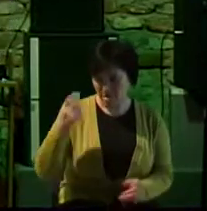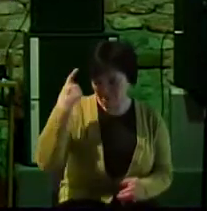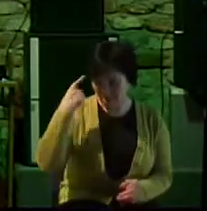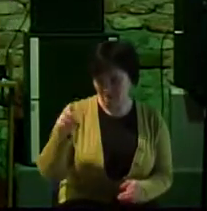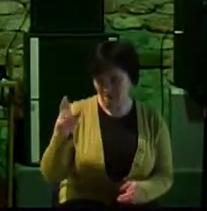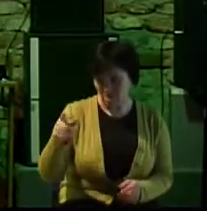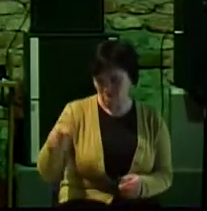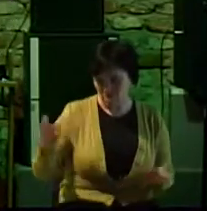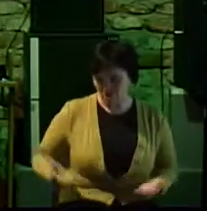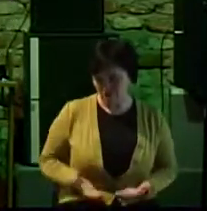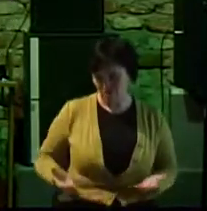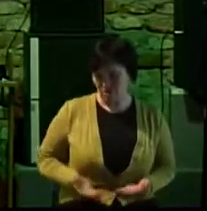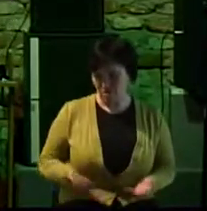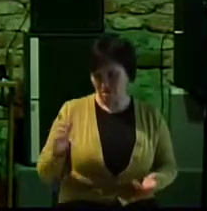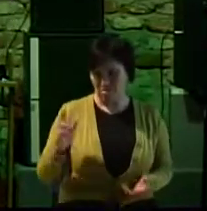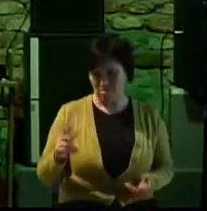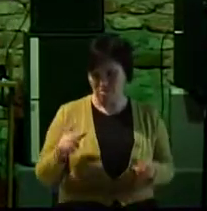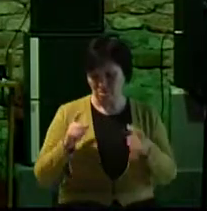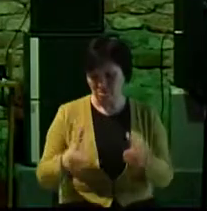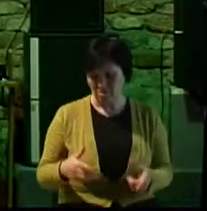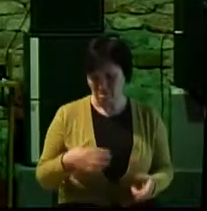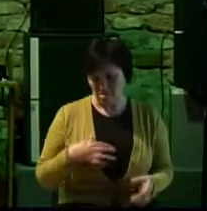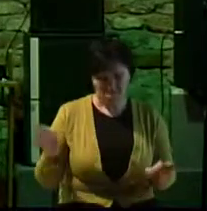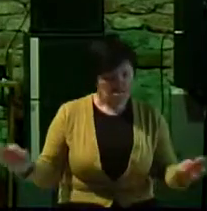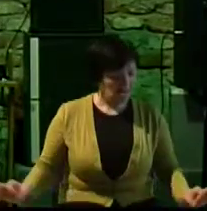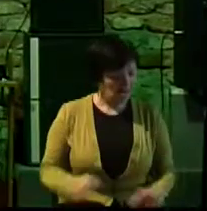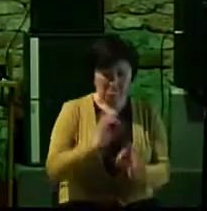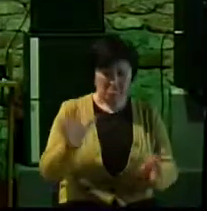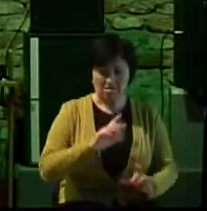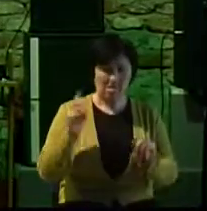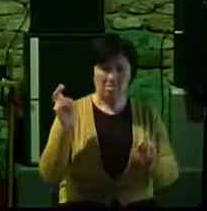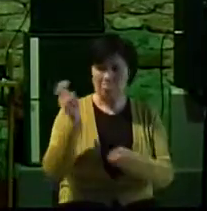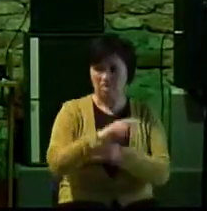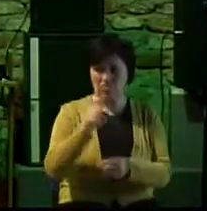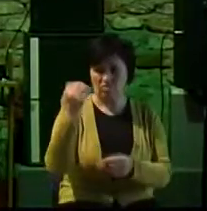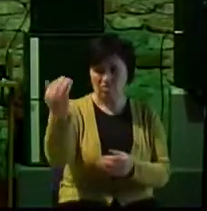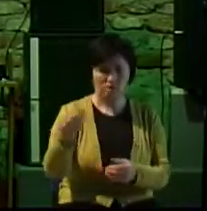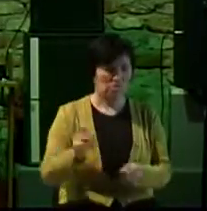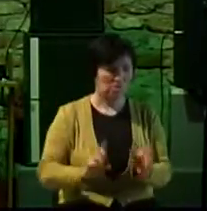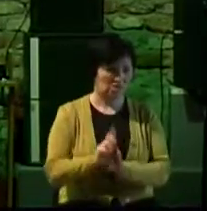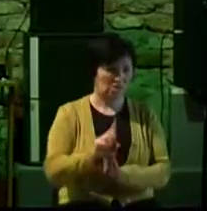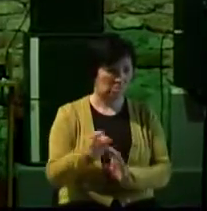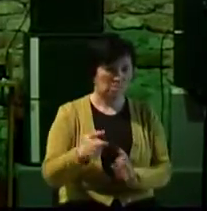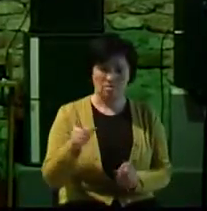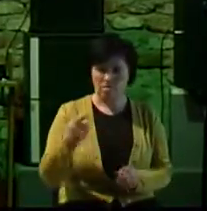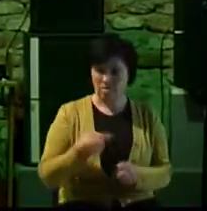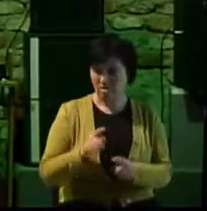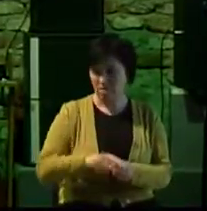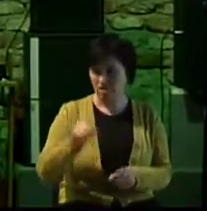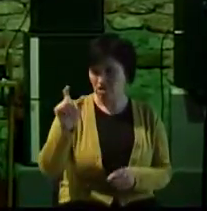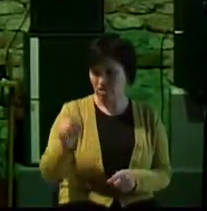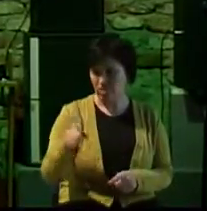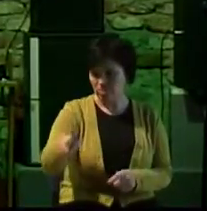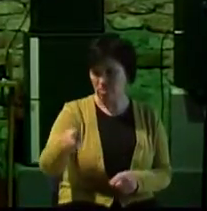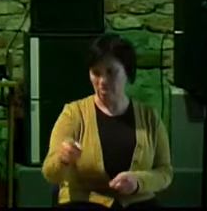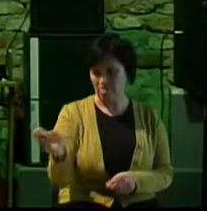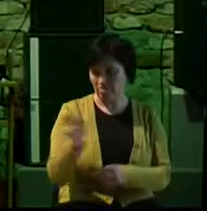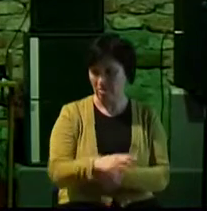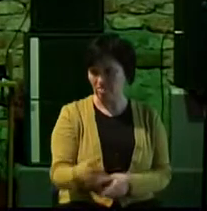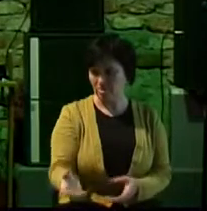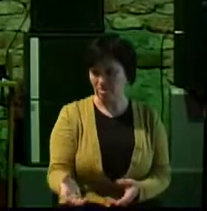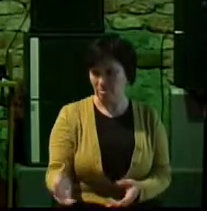знаю, как он живет, я знаю, как он поступает. Я никогда не пойду в вашу церковь из-за того, что этот человек туда ходит. К